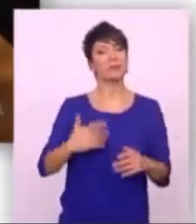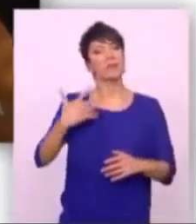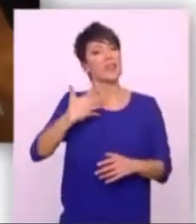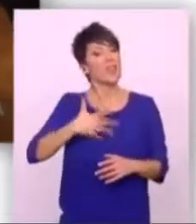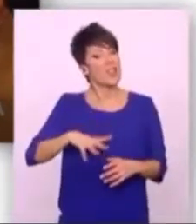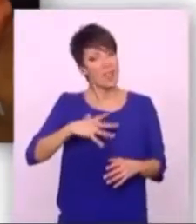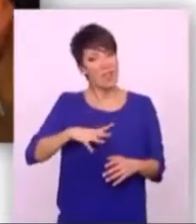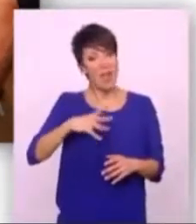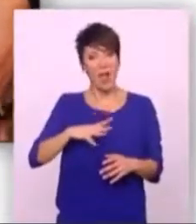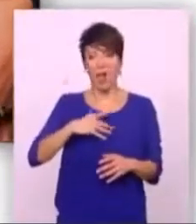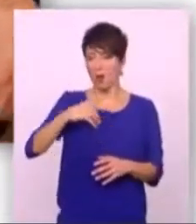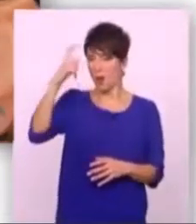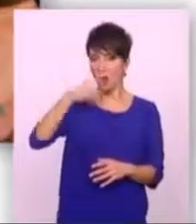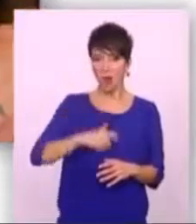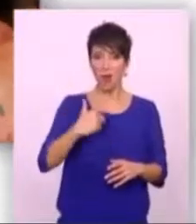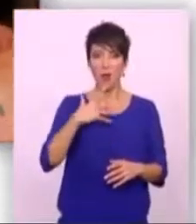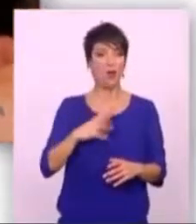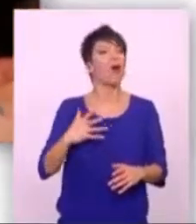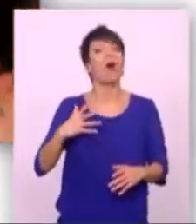Εύχομαι να είμαι